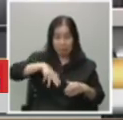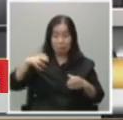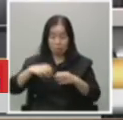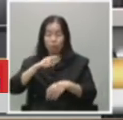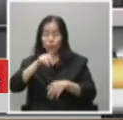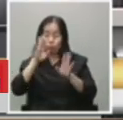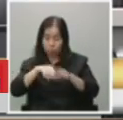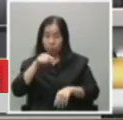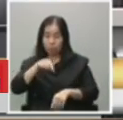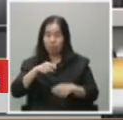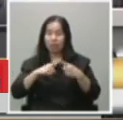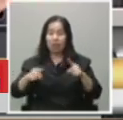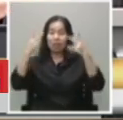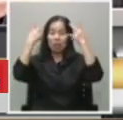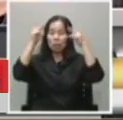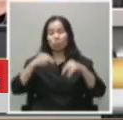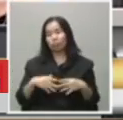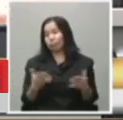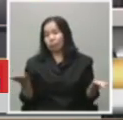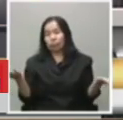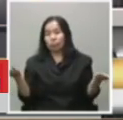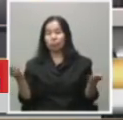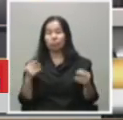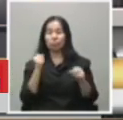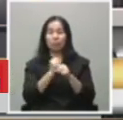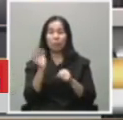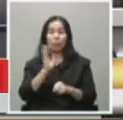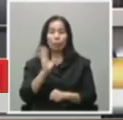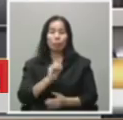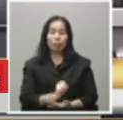การแบบนี้ครับแต่ท่านนายกไม่ได้ทำ